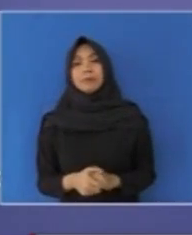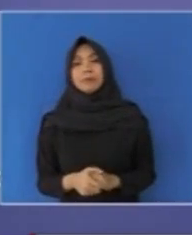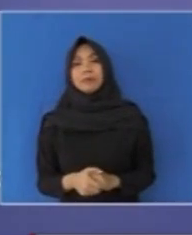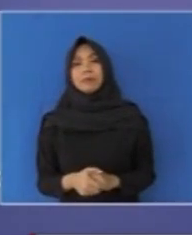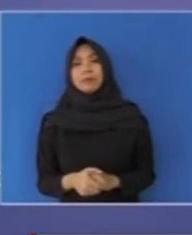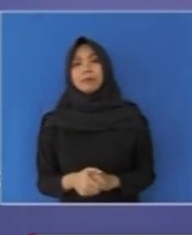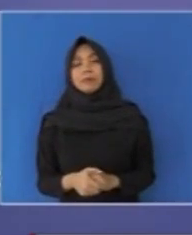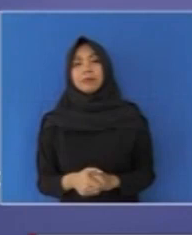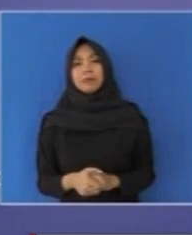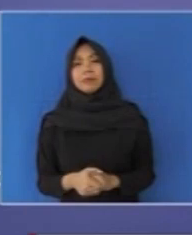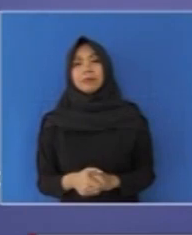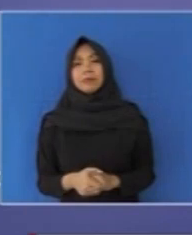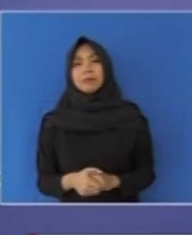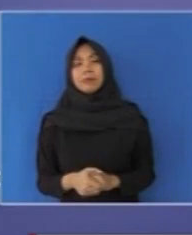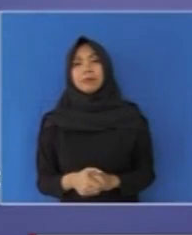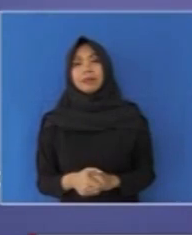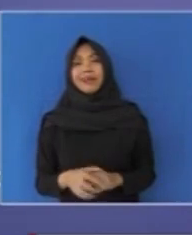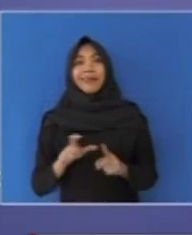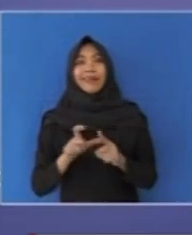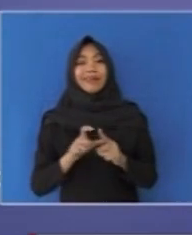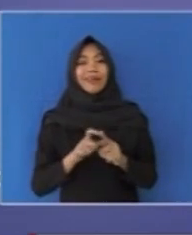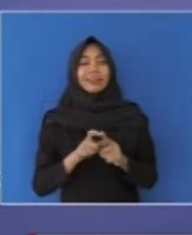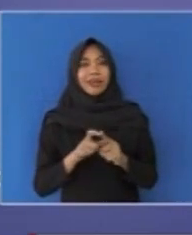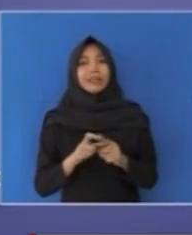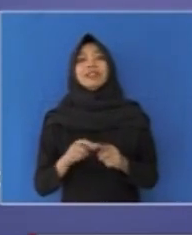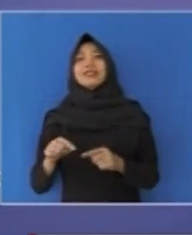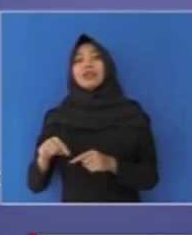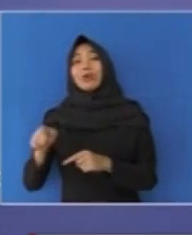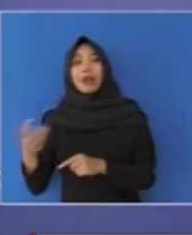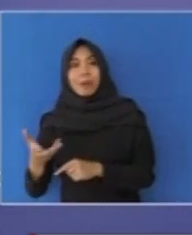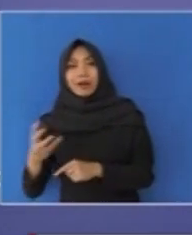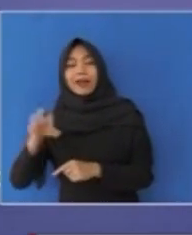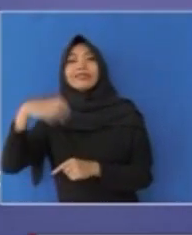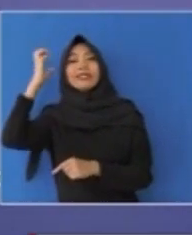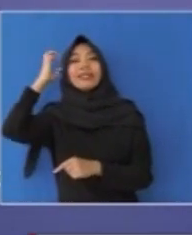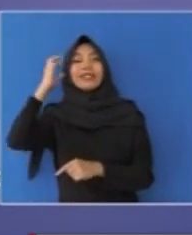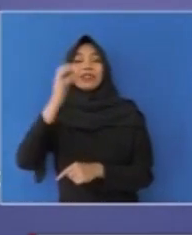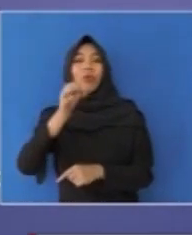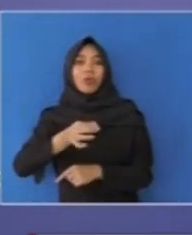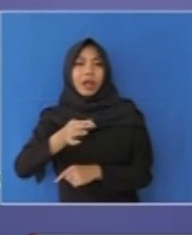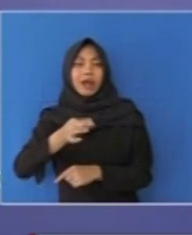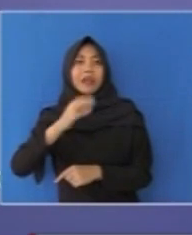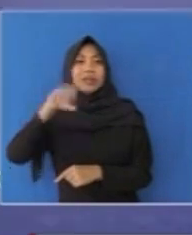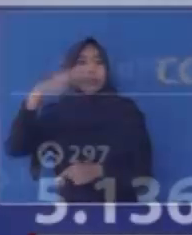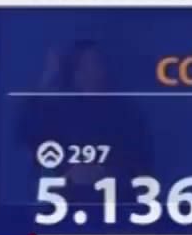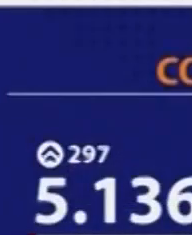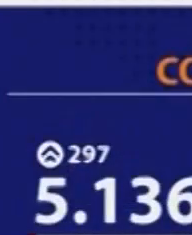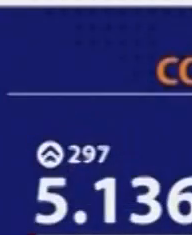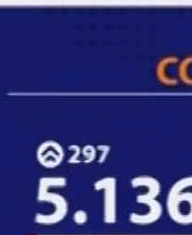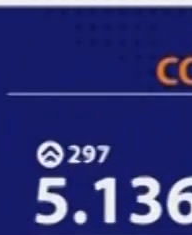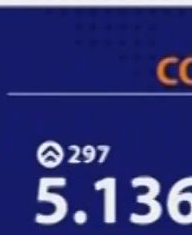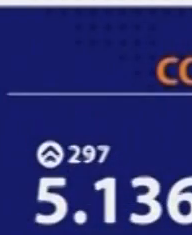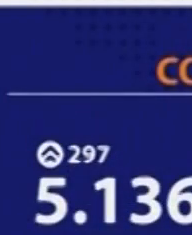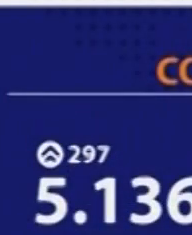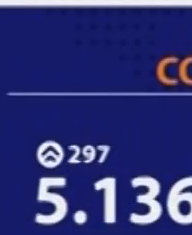Data yang kami himpun berjenjang sejak dari Dinas Kesehatan Kabupaten Kota ke Dinas Kesehatan